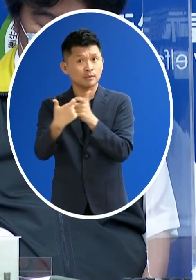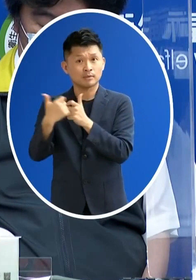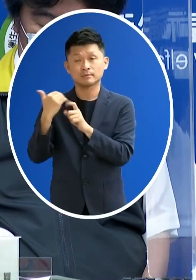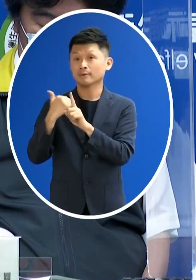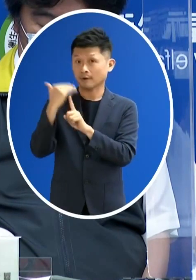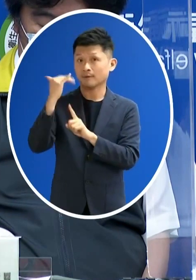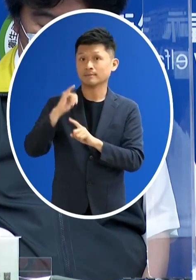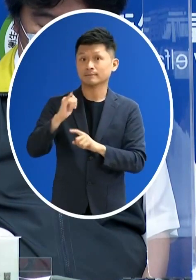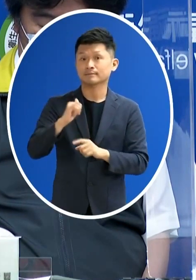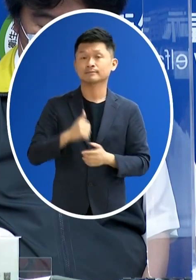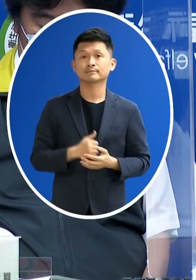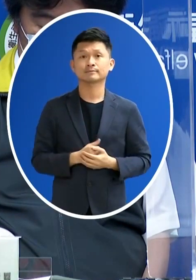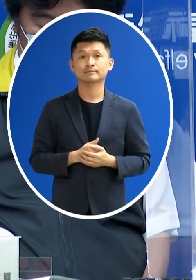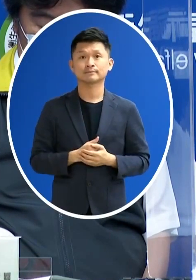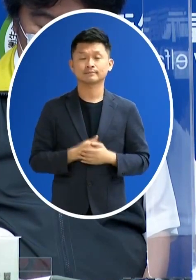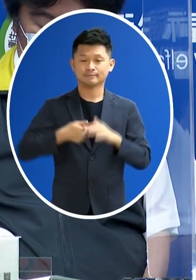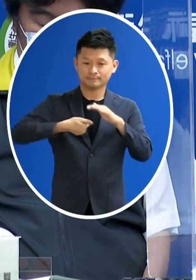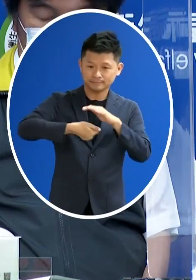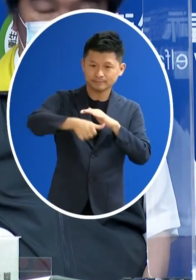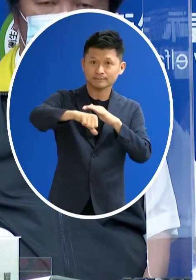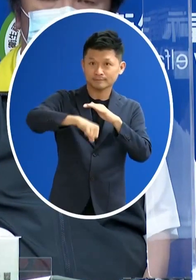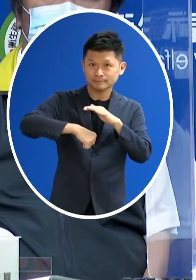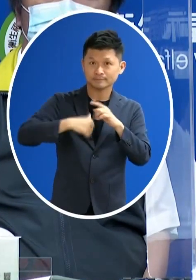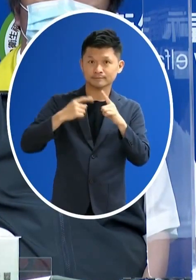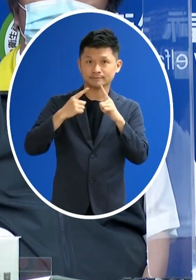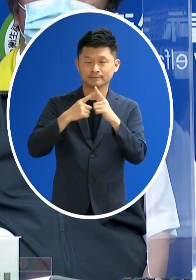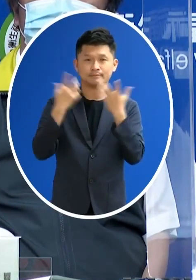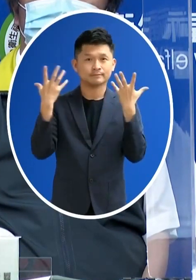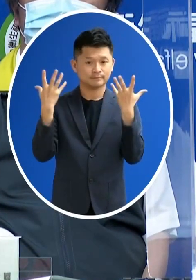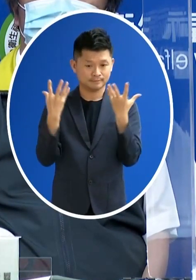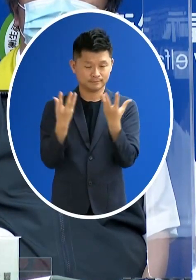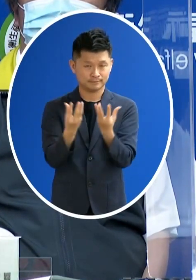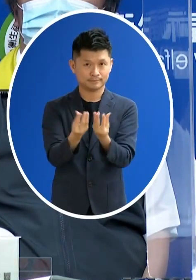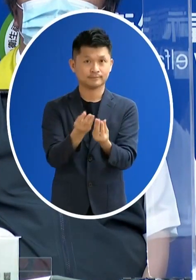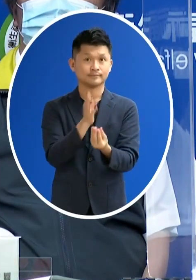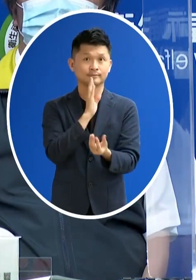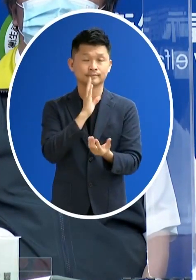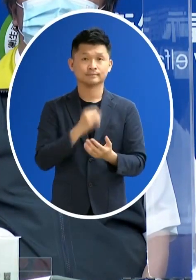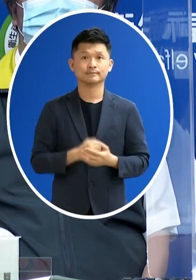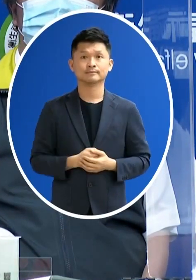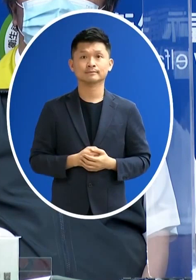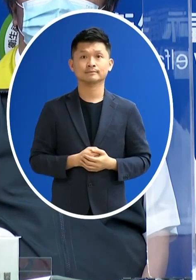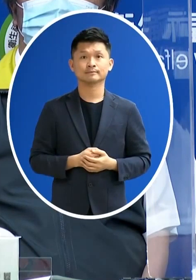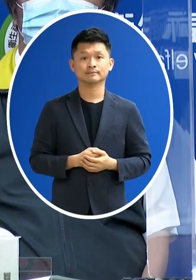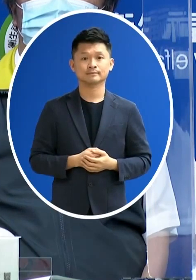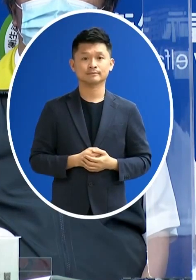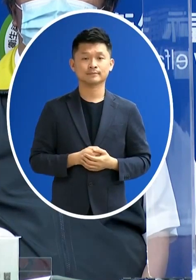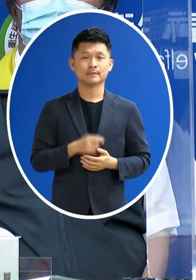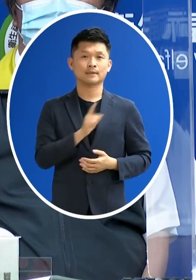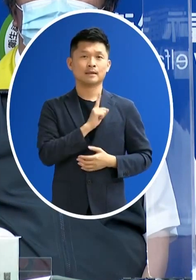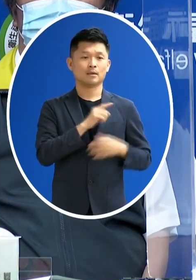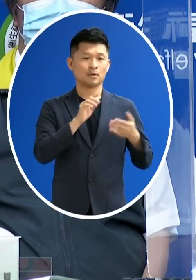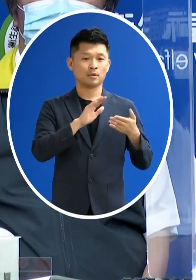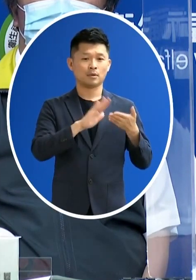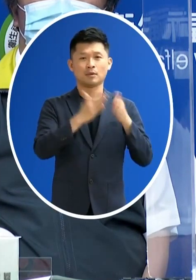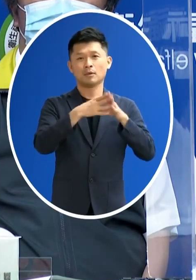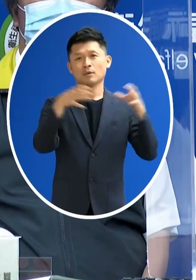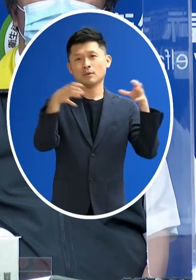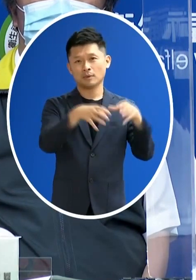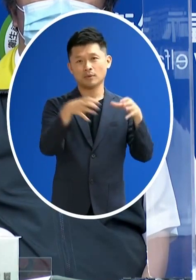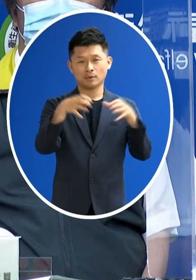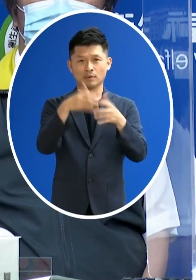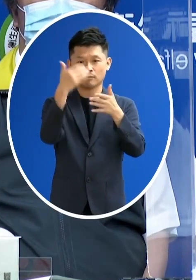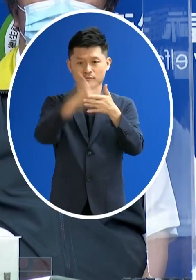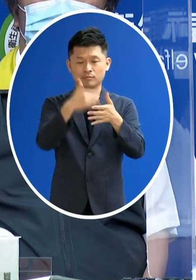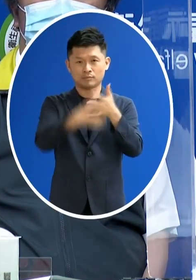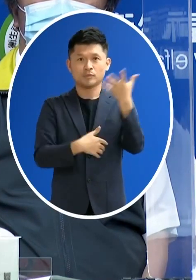高，好，所以进出的人流相对也降低。好，那自行的聚会频率也减低，那警